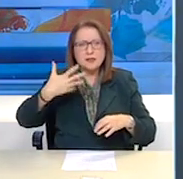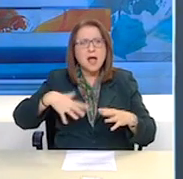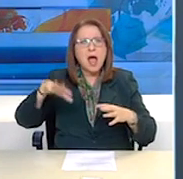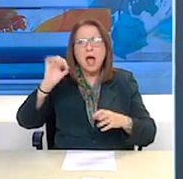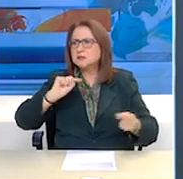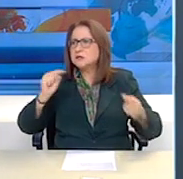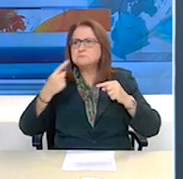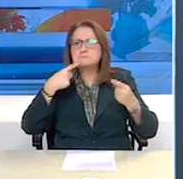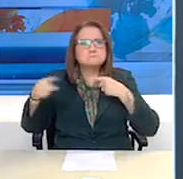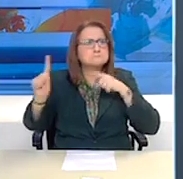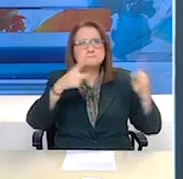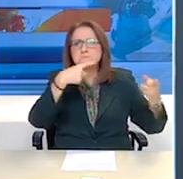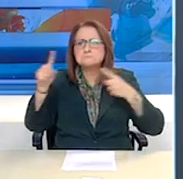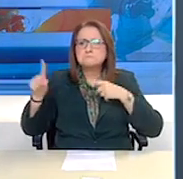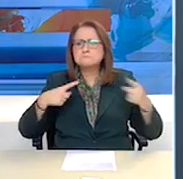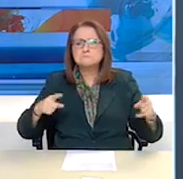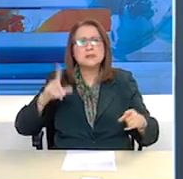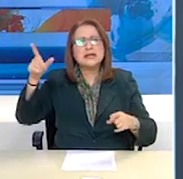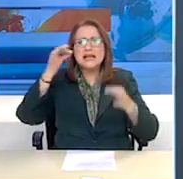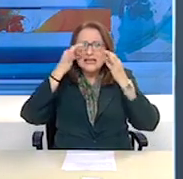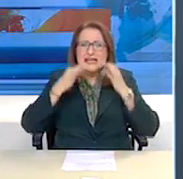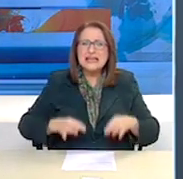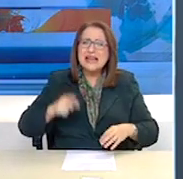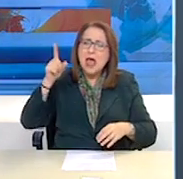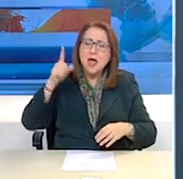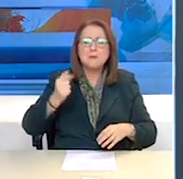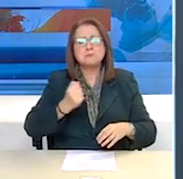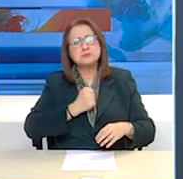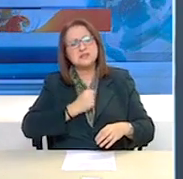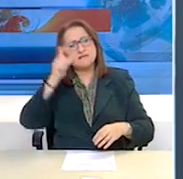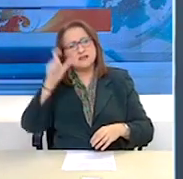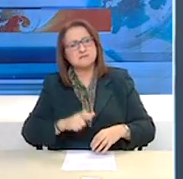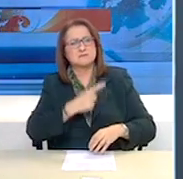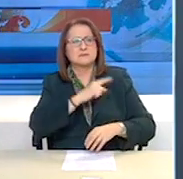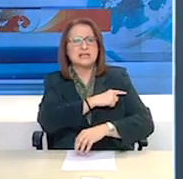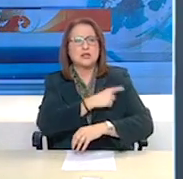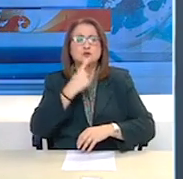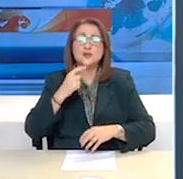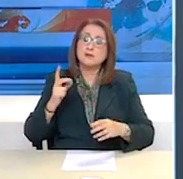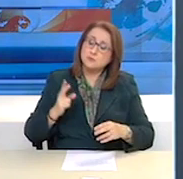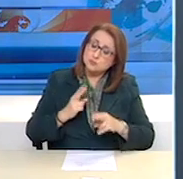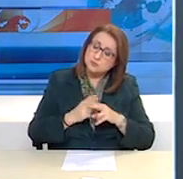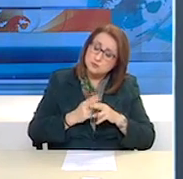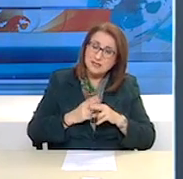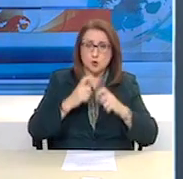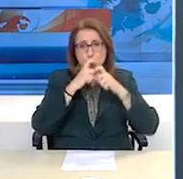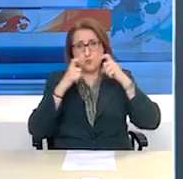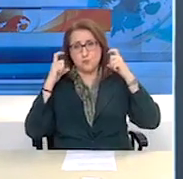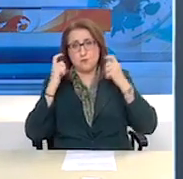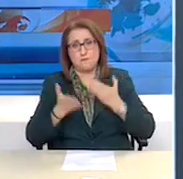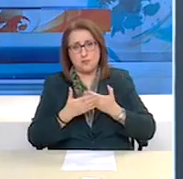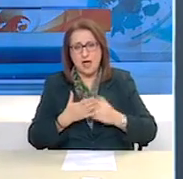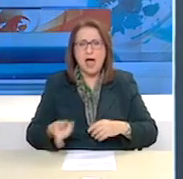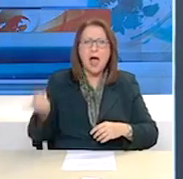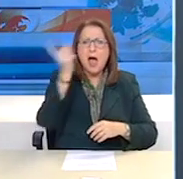Κινέζικου Κέντρου Ελέγχου και Πρόληψης Νοσημάτων, πιστεύουν ότι μπορεί να είναι χρήσιμη για αυτή την πανδημία. Άλλοι εξίσου ειδικοί πιστεύουν πως η στρατηγική αυτή